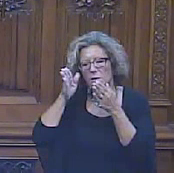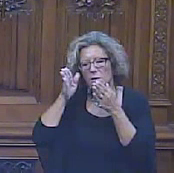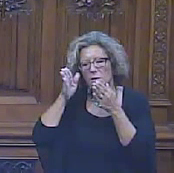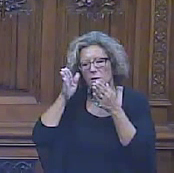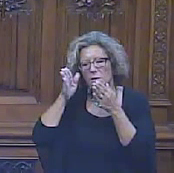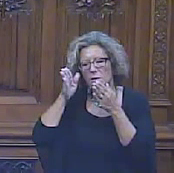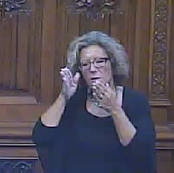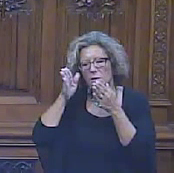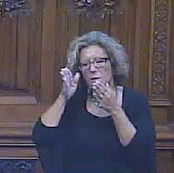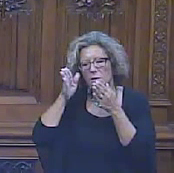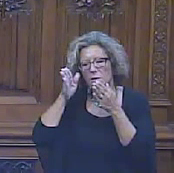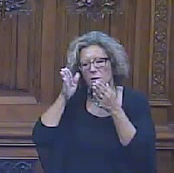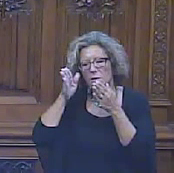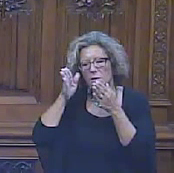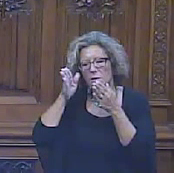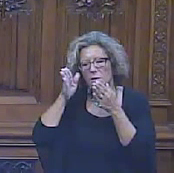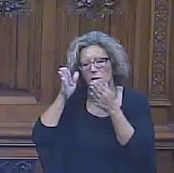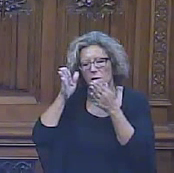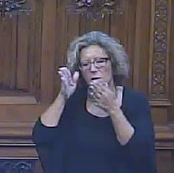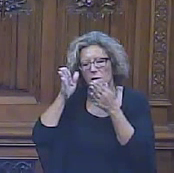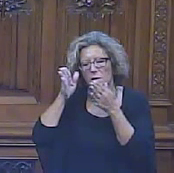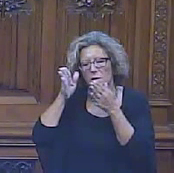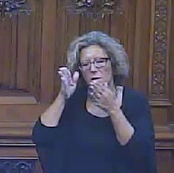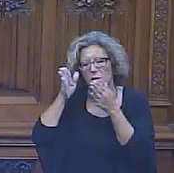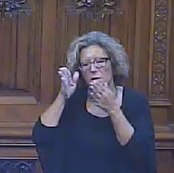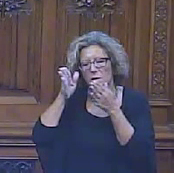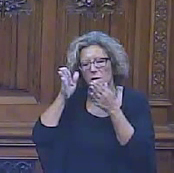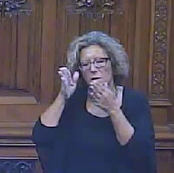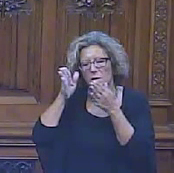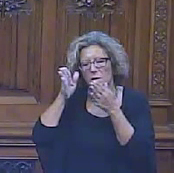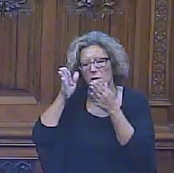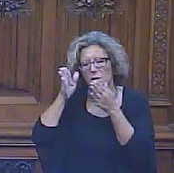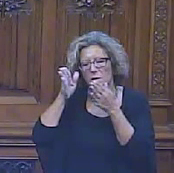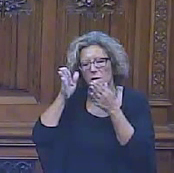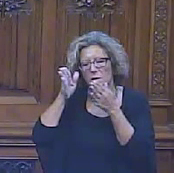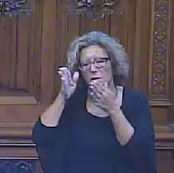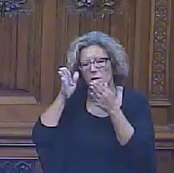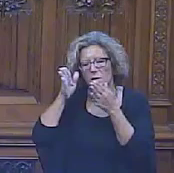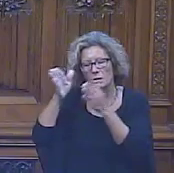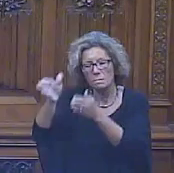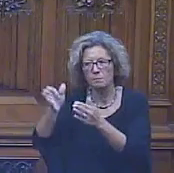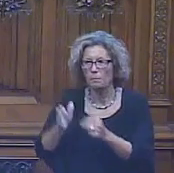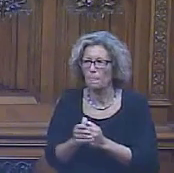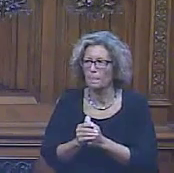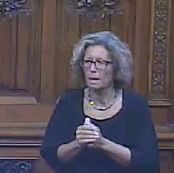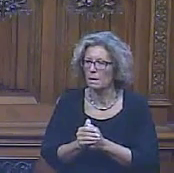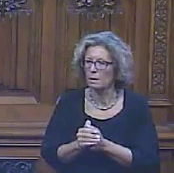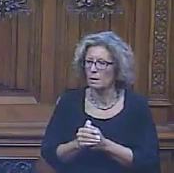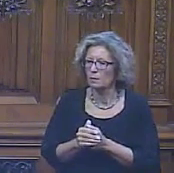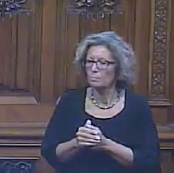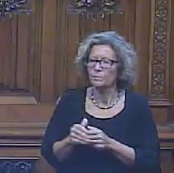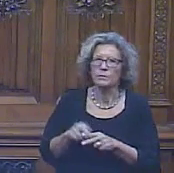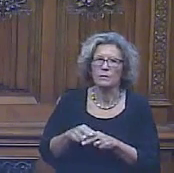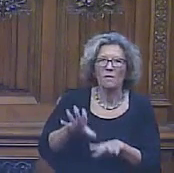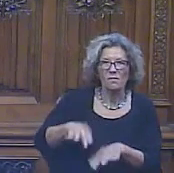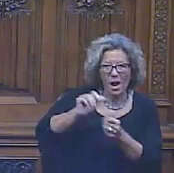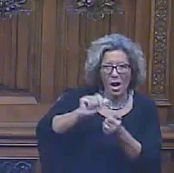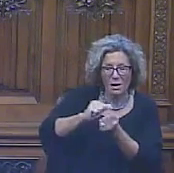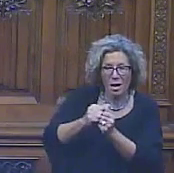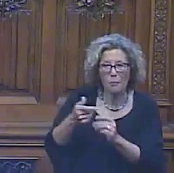zusammen. Aber gestatten Sie mir noch ein paar weitere Bemerkungen in dieser Hinsicht, wenn es heißt, ja, im